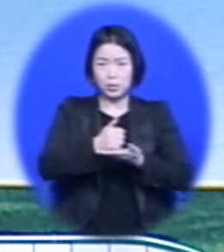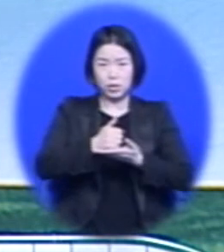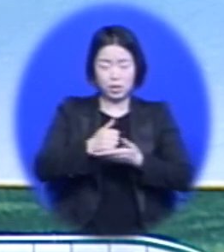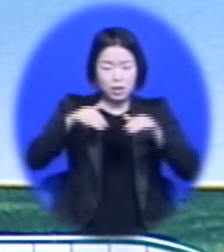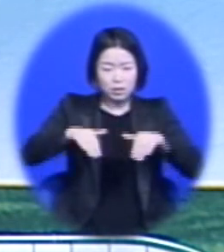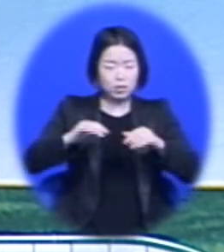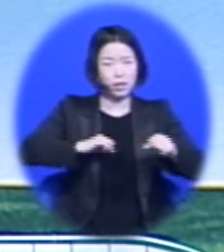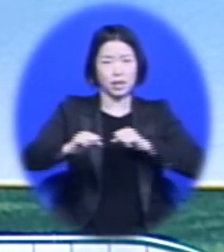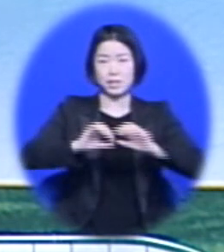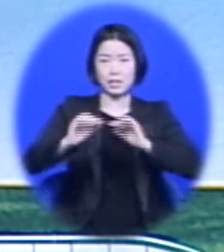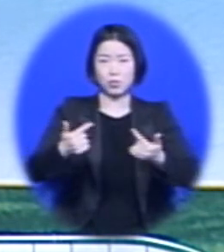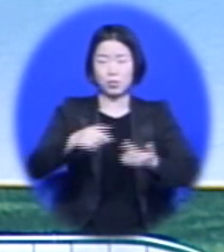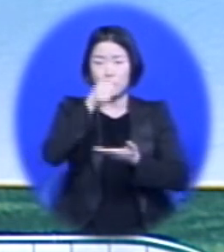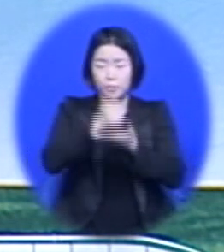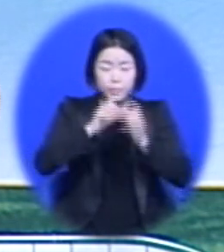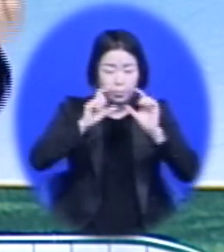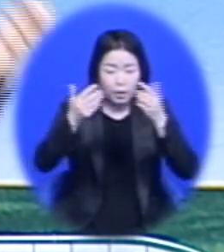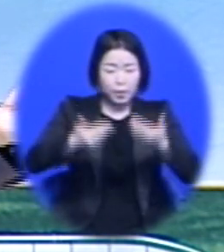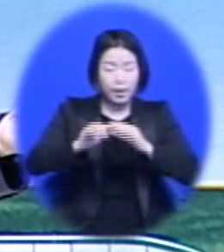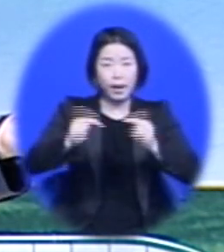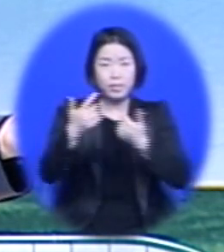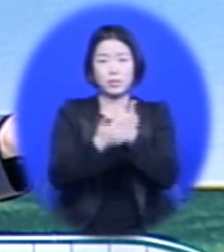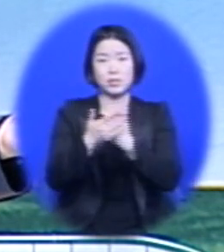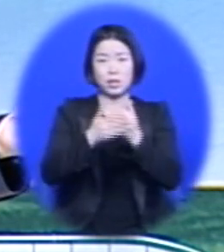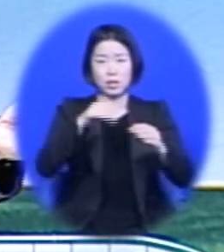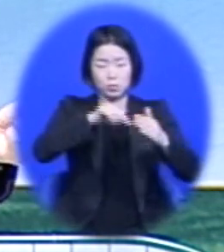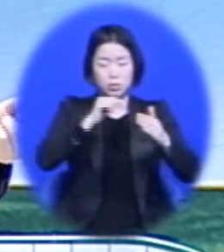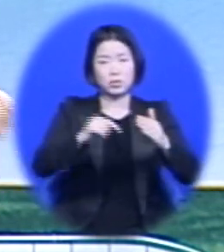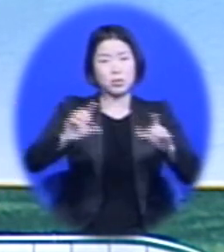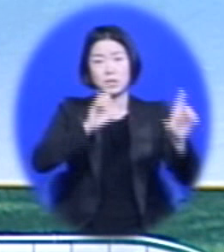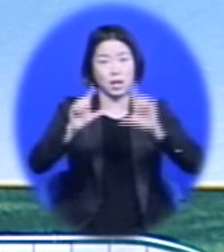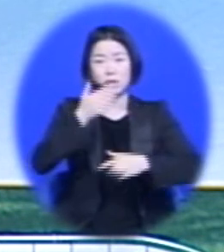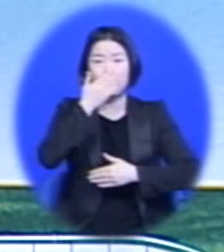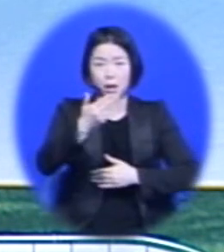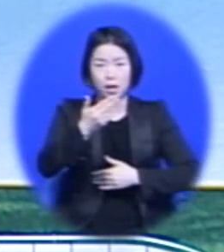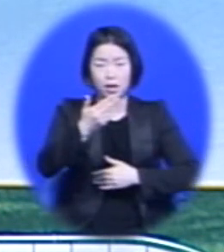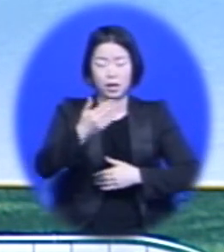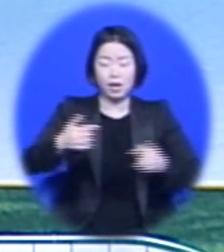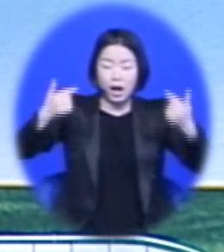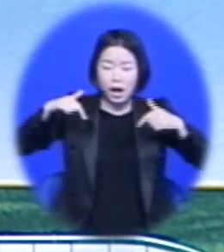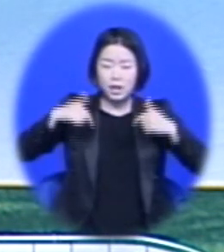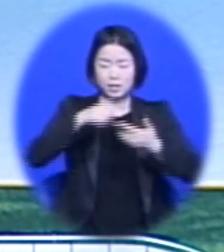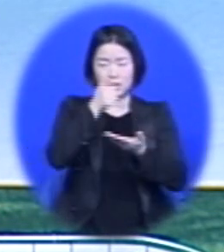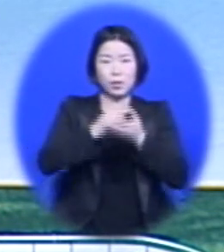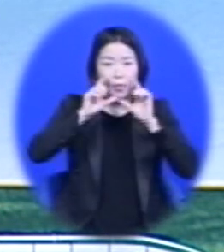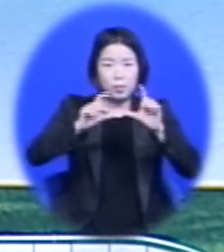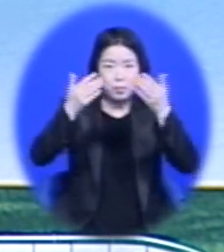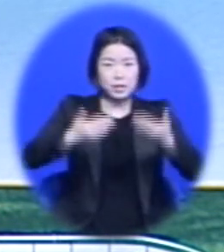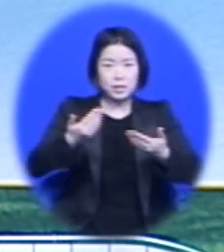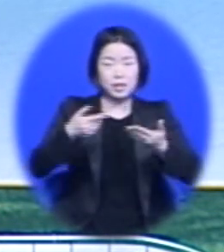그리고 정죄받지 않는 은혜 가운데 우리가 삽니다. 항상 정죄받지 않는 이 은혜